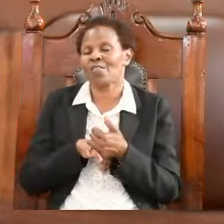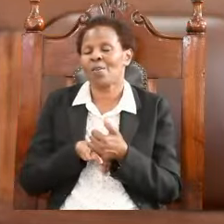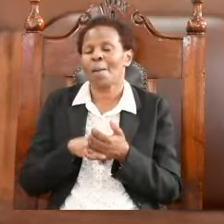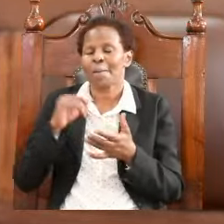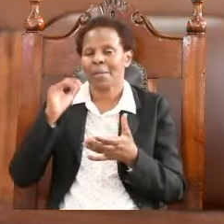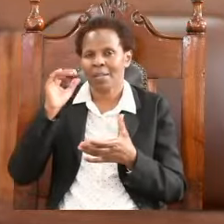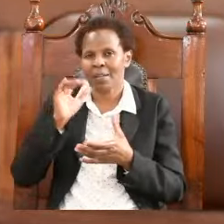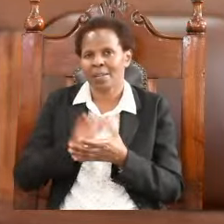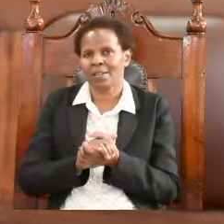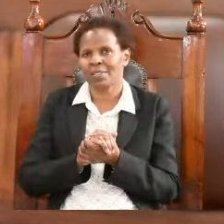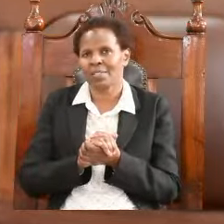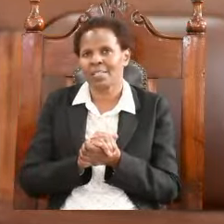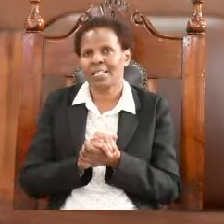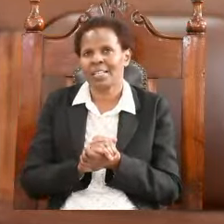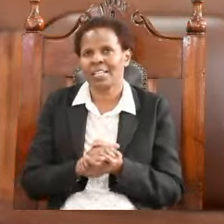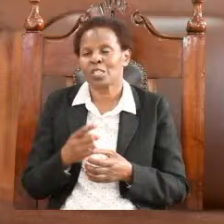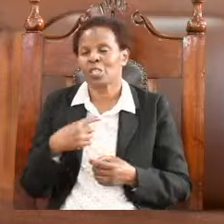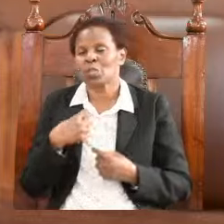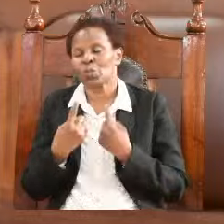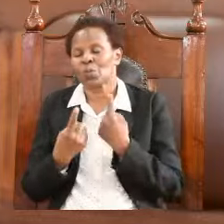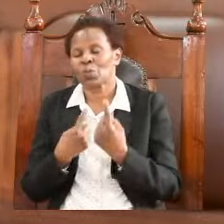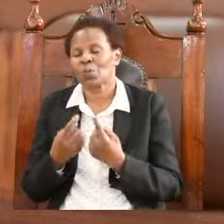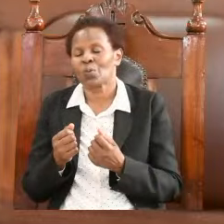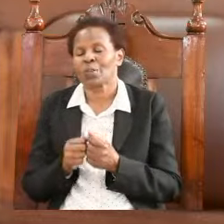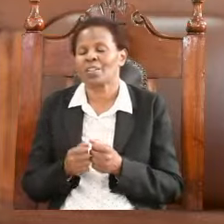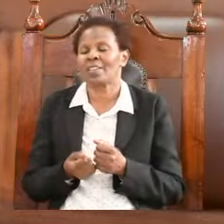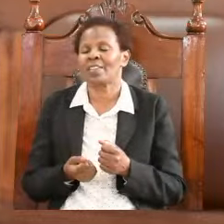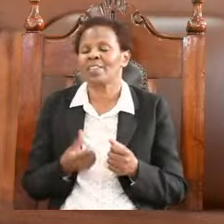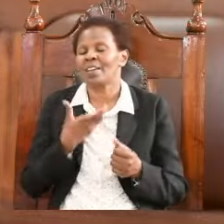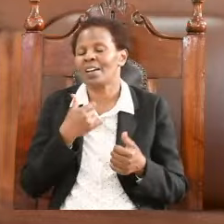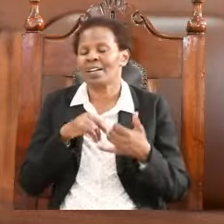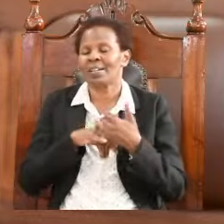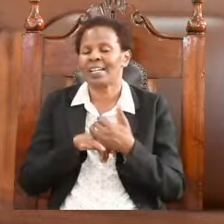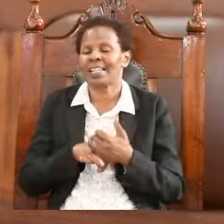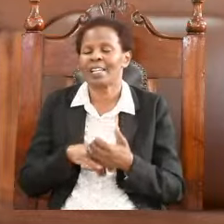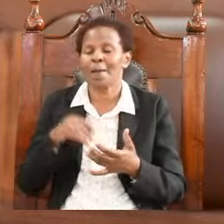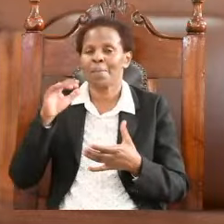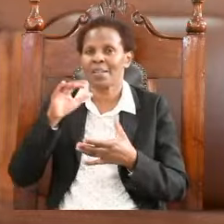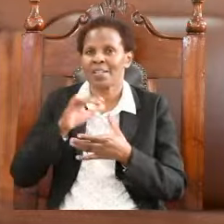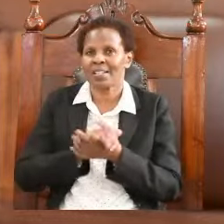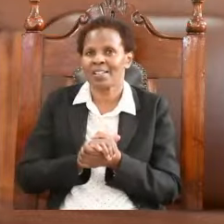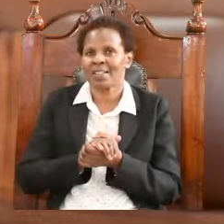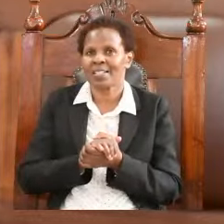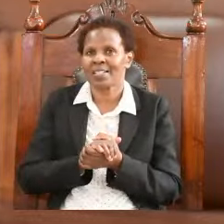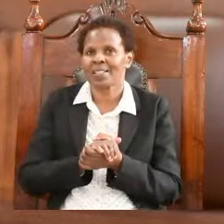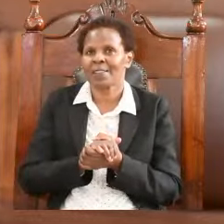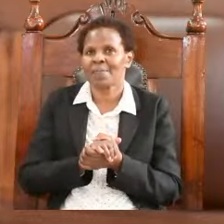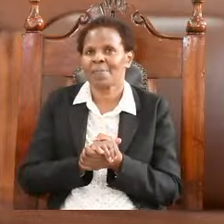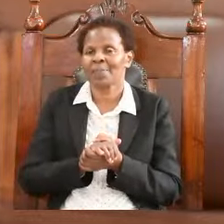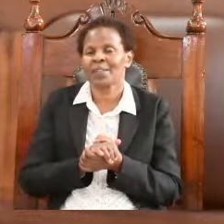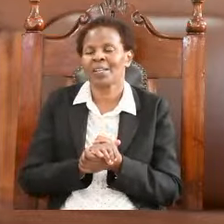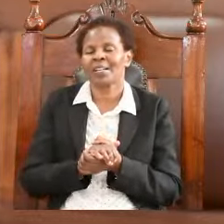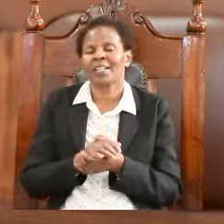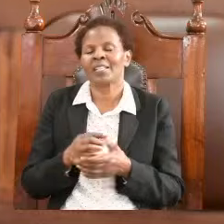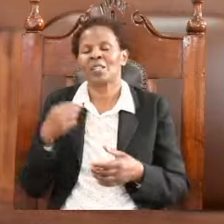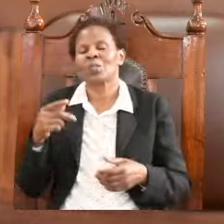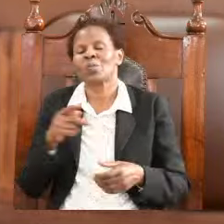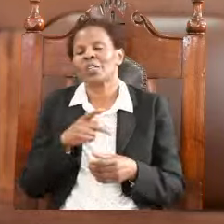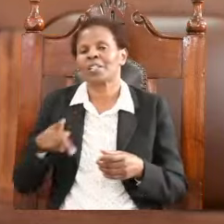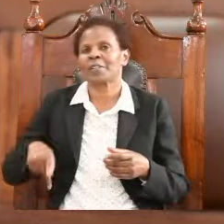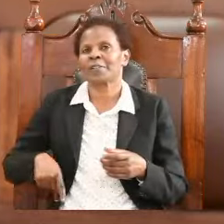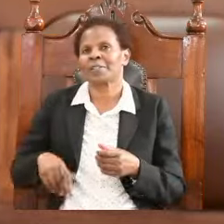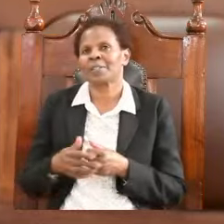agitikia no horo cio agitwarira muthuri wake na Naaman ni riaiguire ndeto icio nake agiciitikia agicitwara kuri